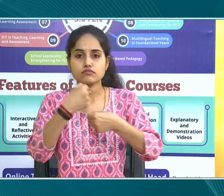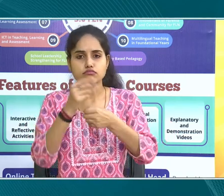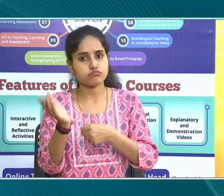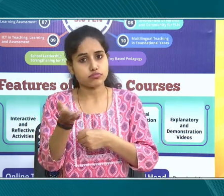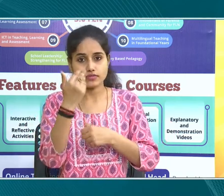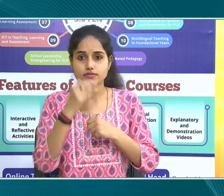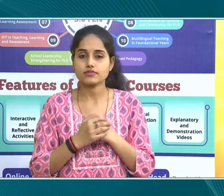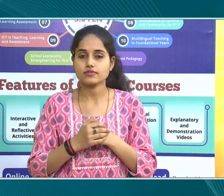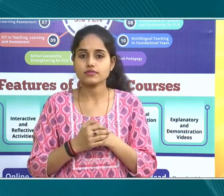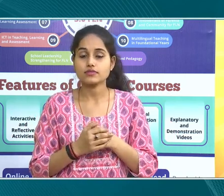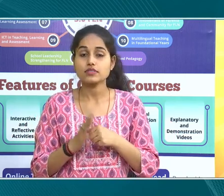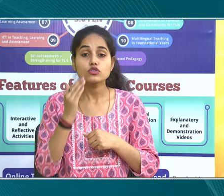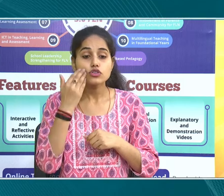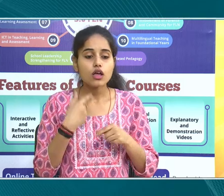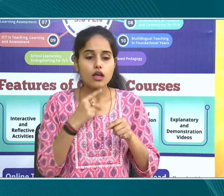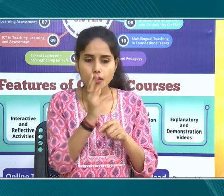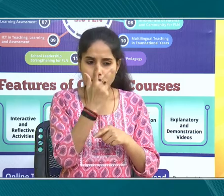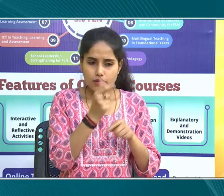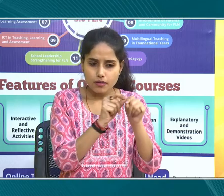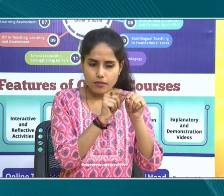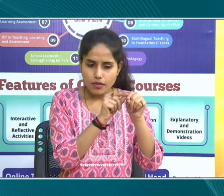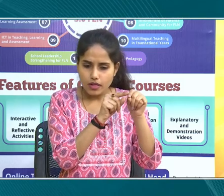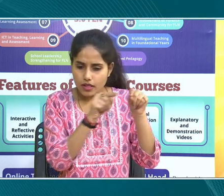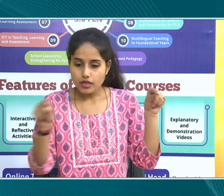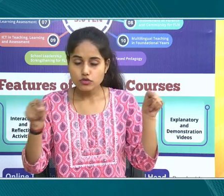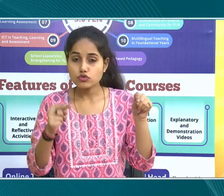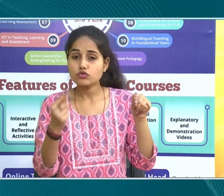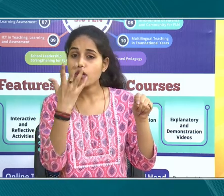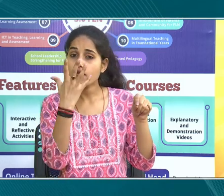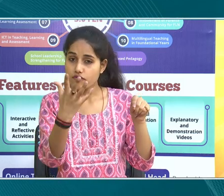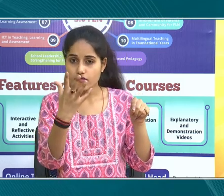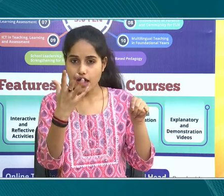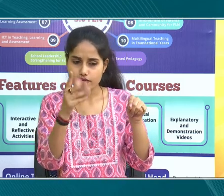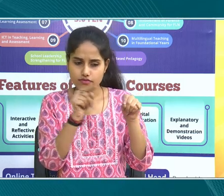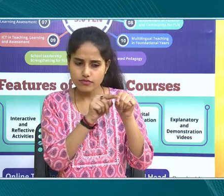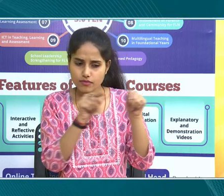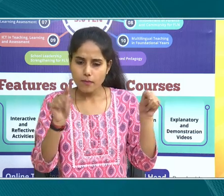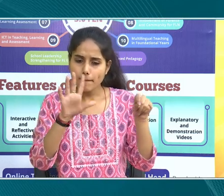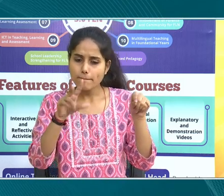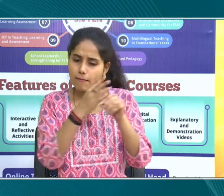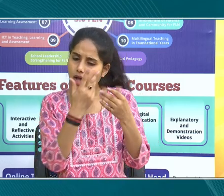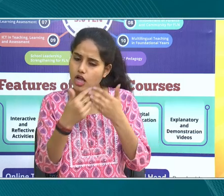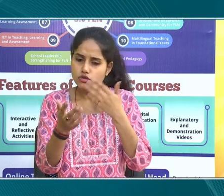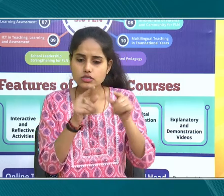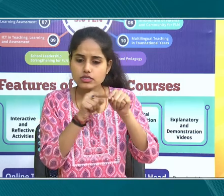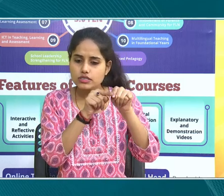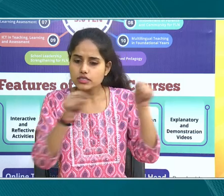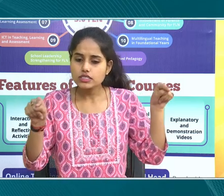तो उसे पर हम फाइव को प्लेस करेंगे तो आपको कहां प्लेस करना चाहेंगे आपने